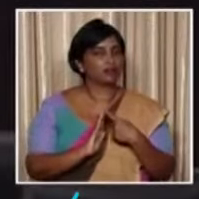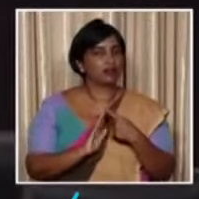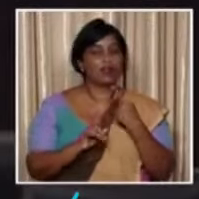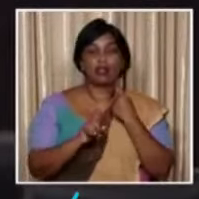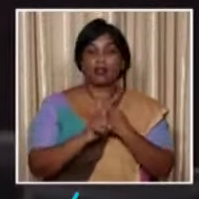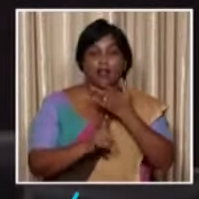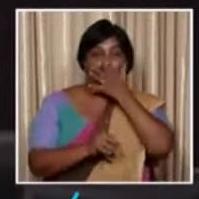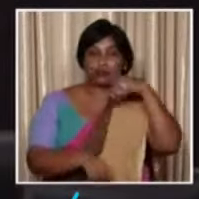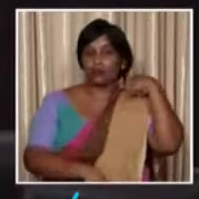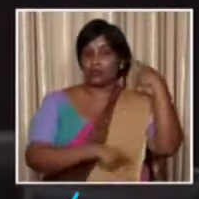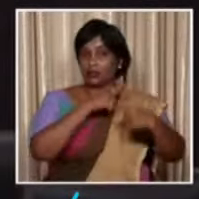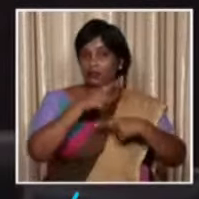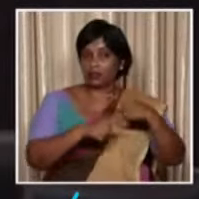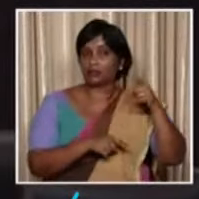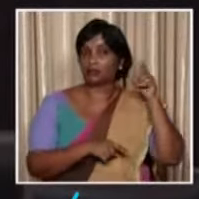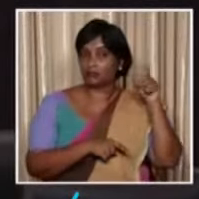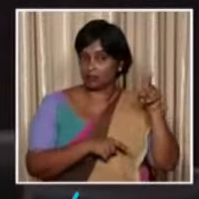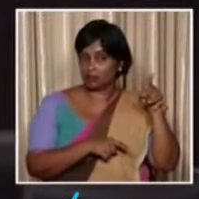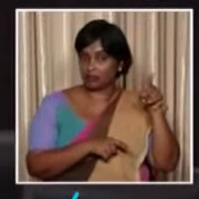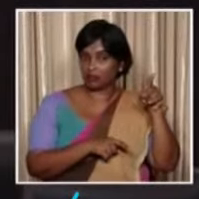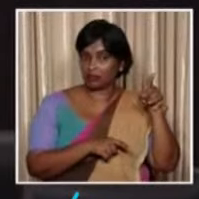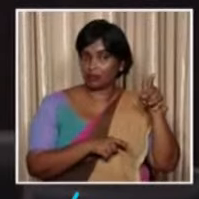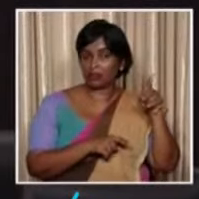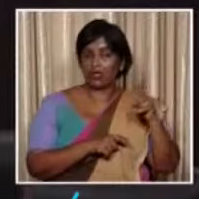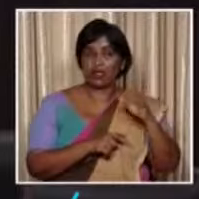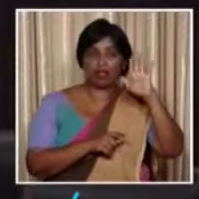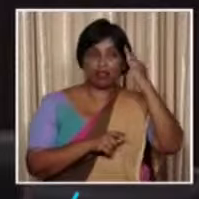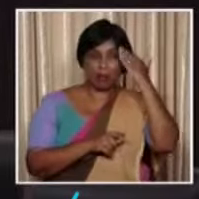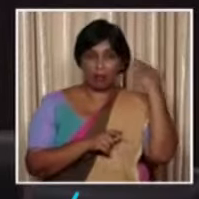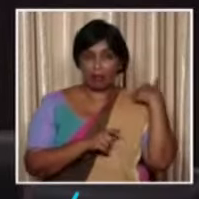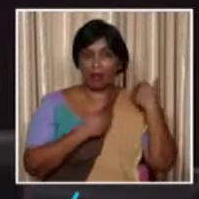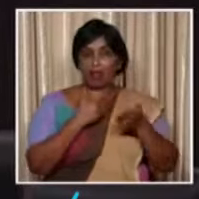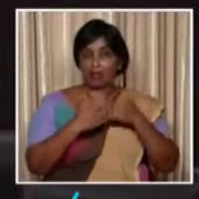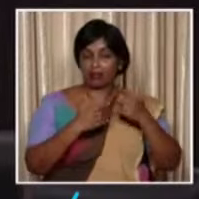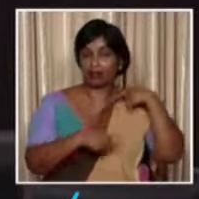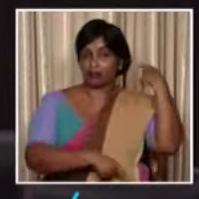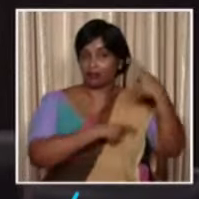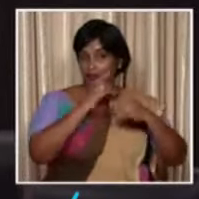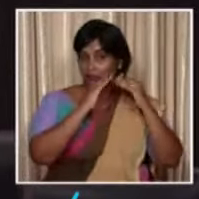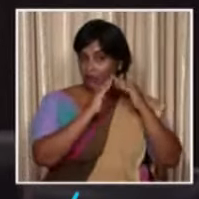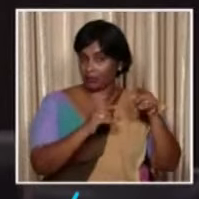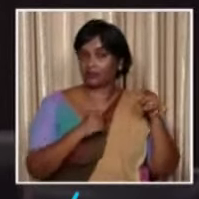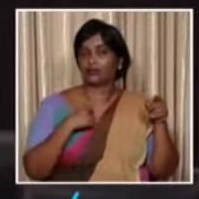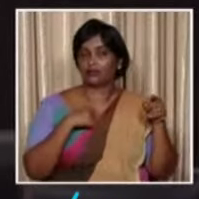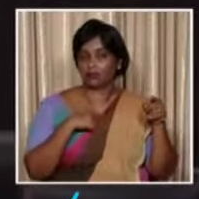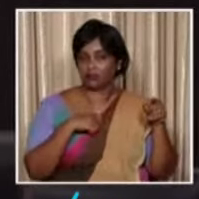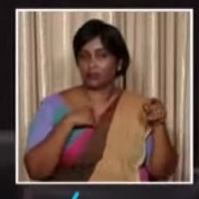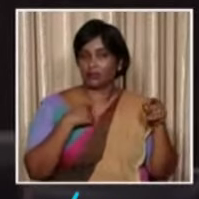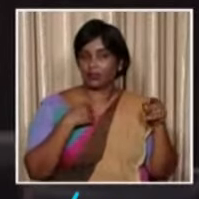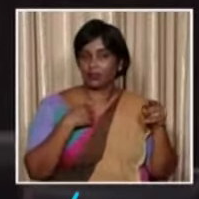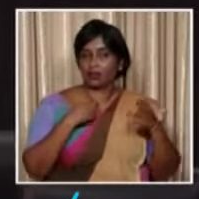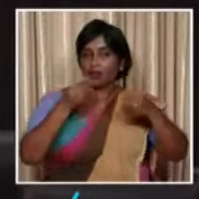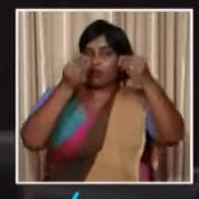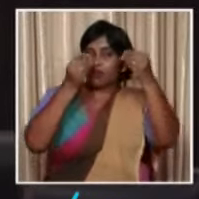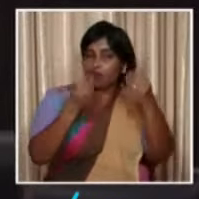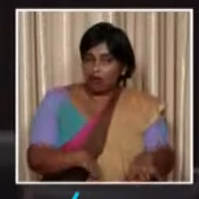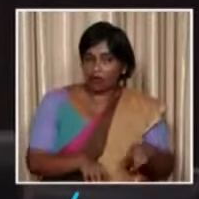කන්තලේ සීනි කර්මාන්ත ශාලාව සිනමාව මැතිනේ හදපු කර්මාන්ත ශාලාව